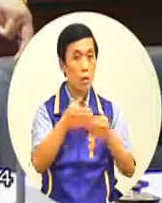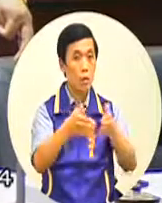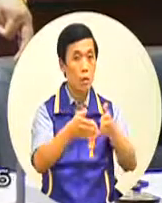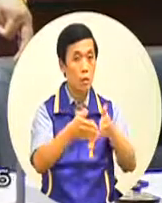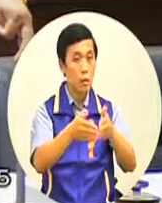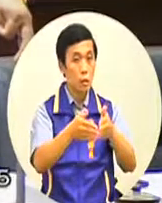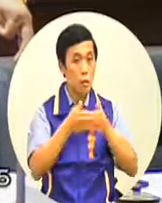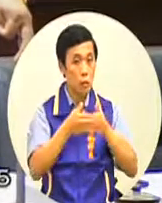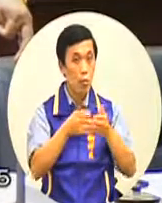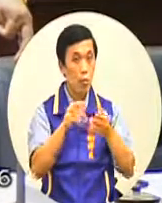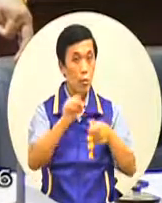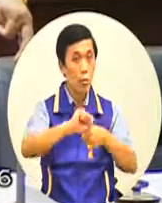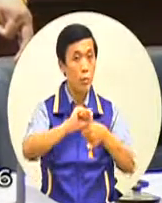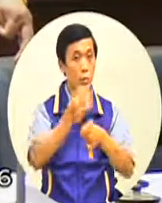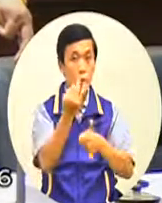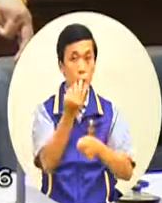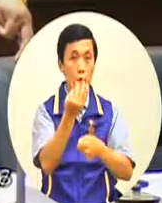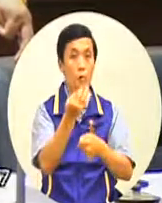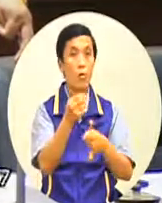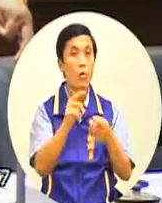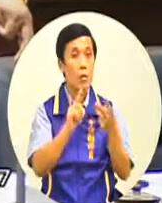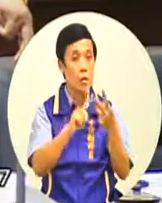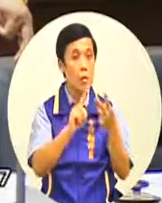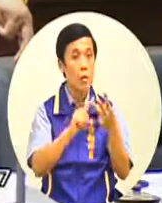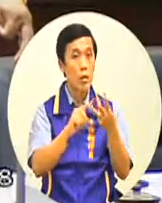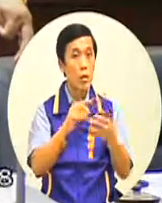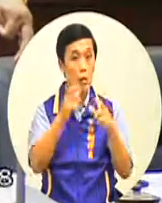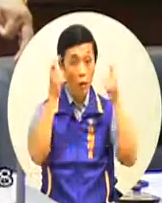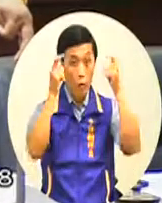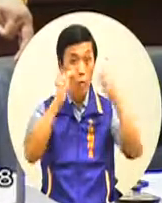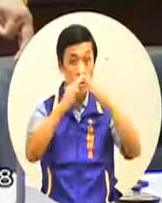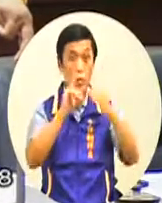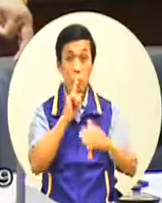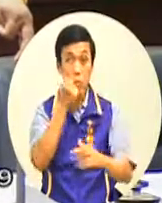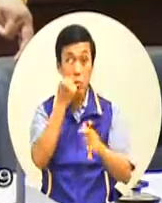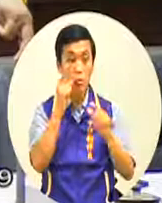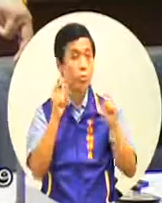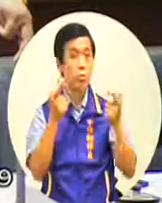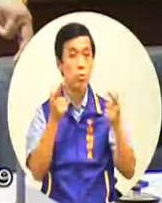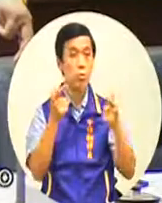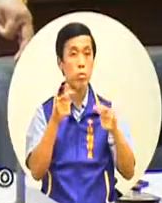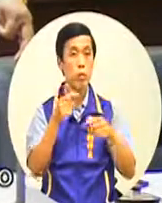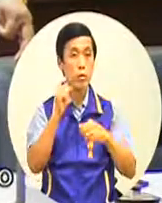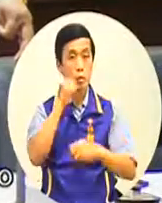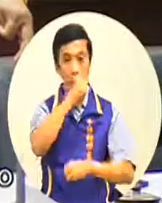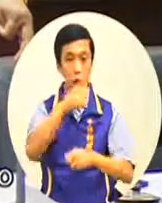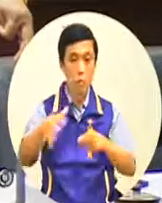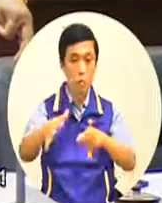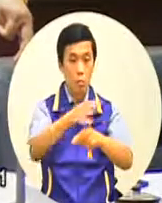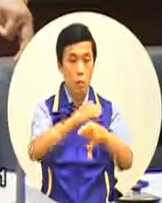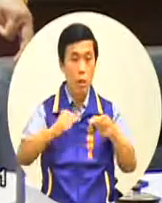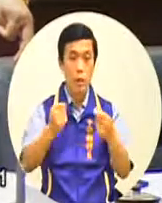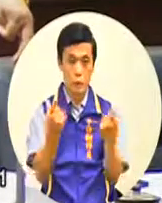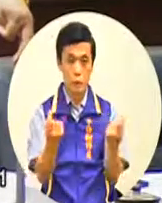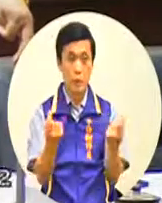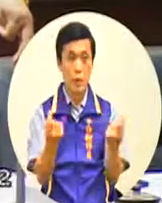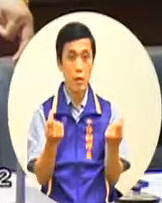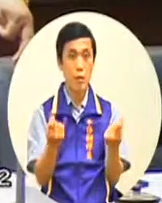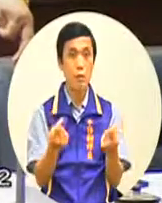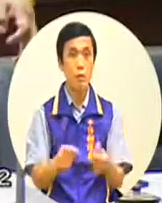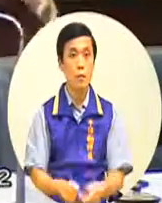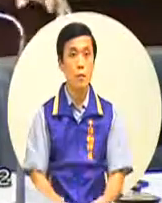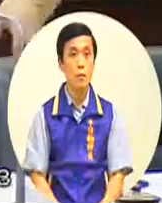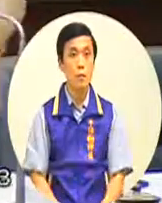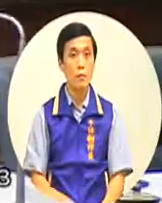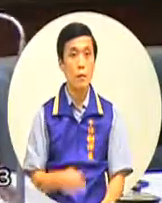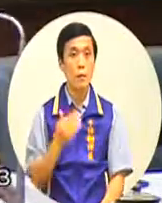块始终是我们不是只有高雄市的问题，而是所有台湾面临的一个人力的问题。那当然，